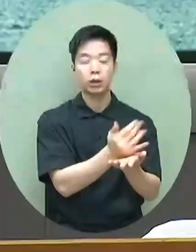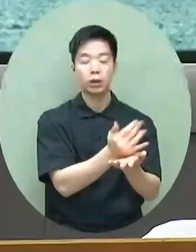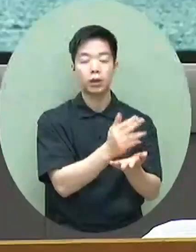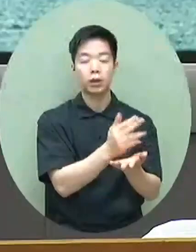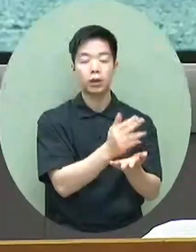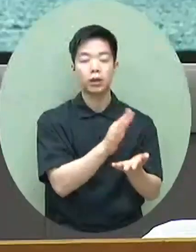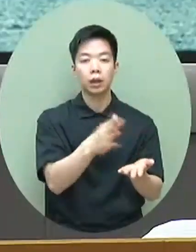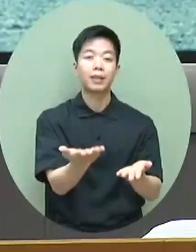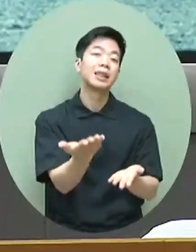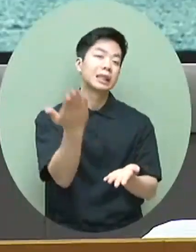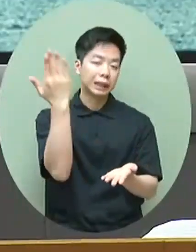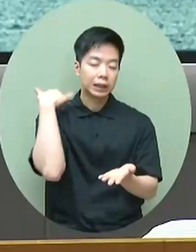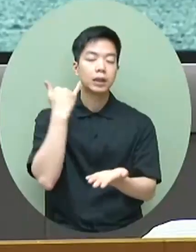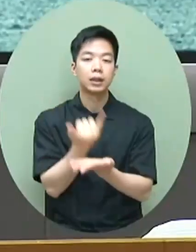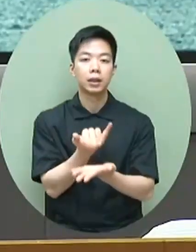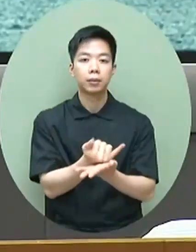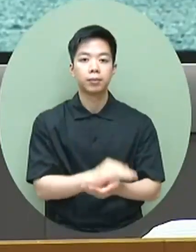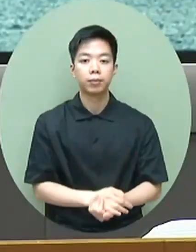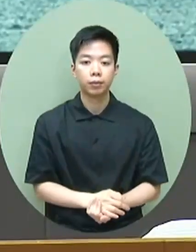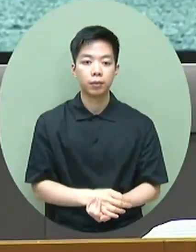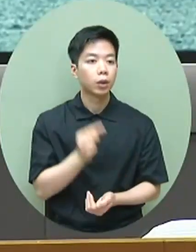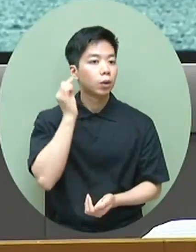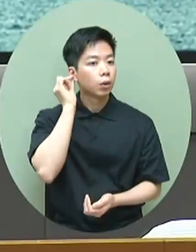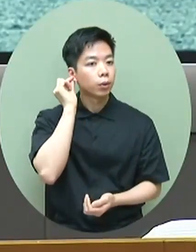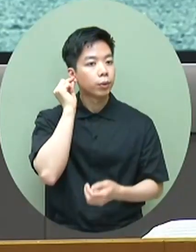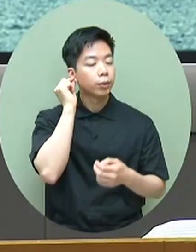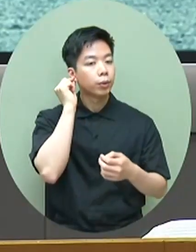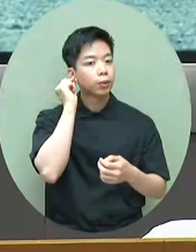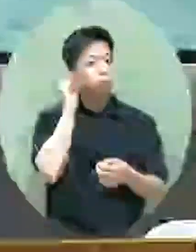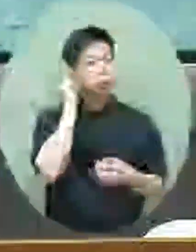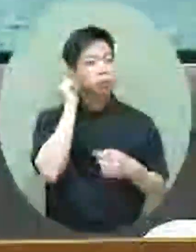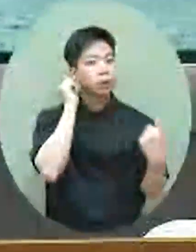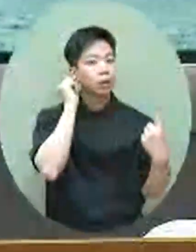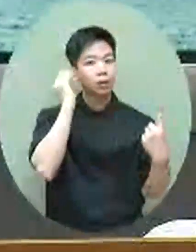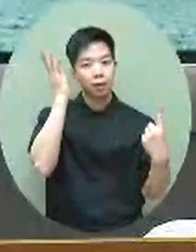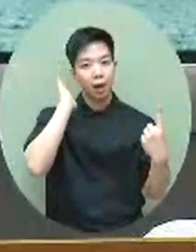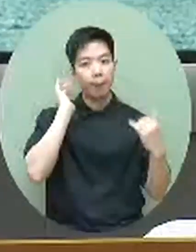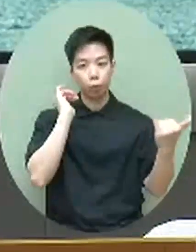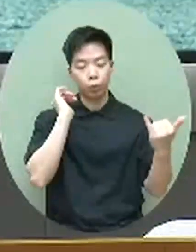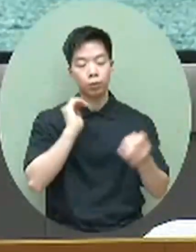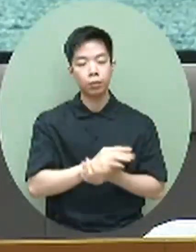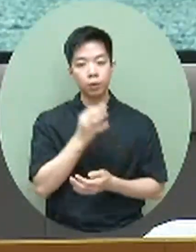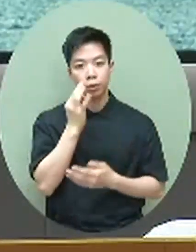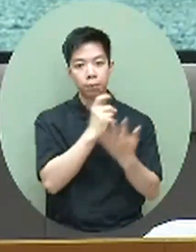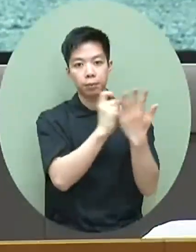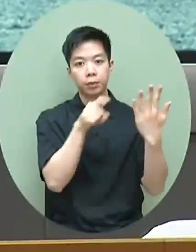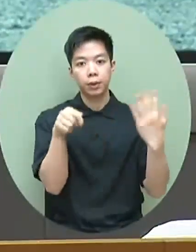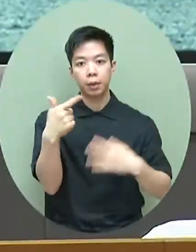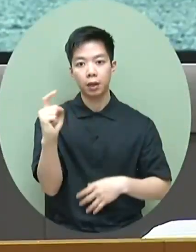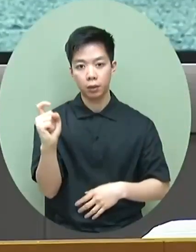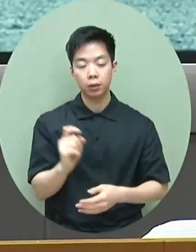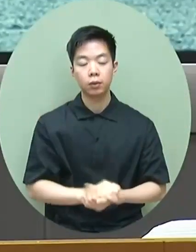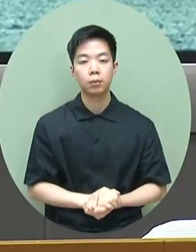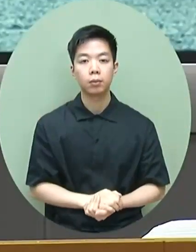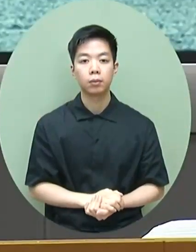一女五六男啦，就年齡是59至89歲啦。咁佢都係2月28號